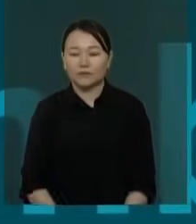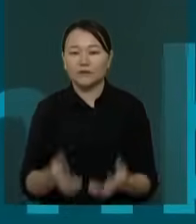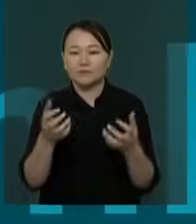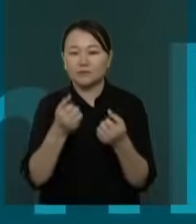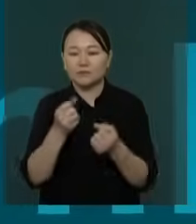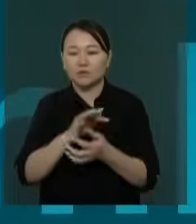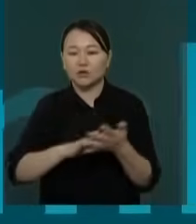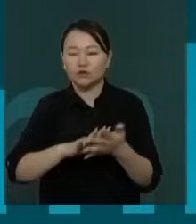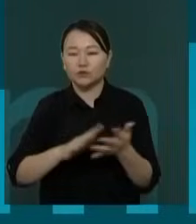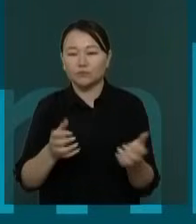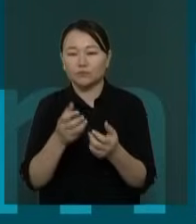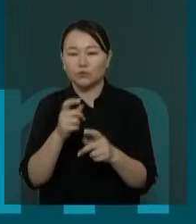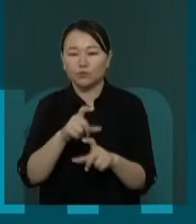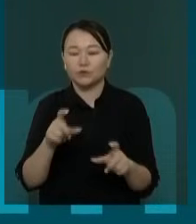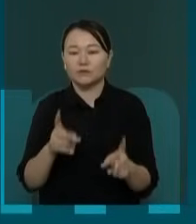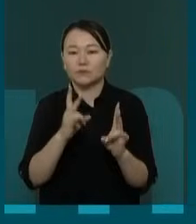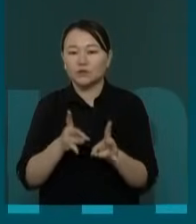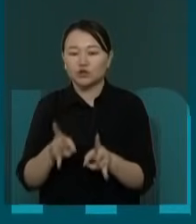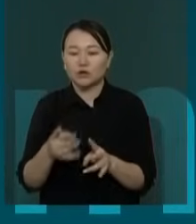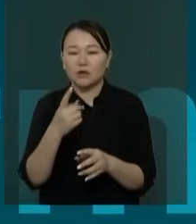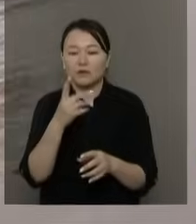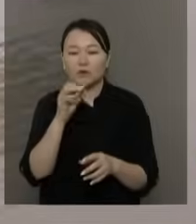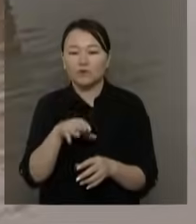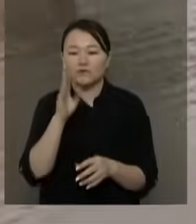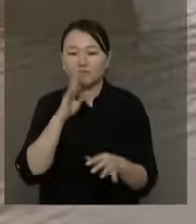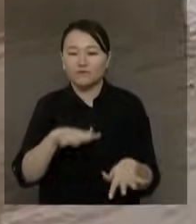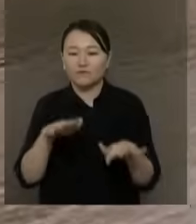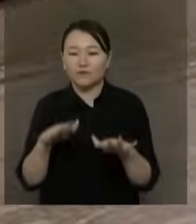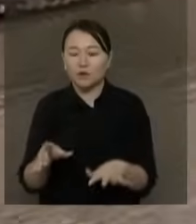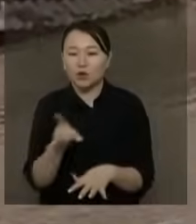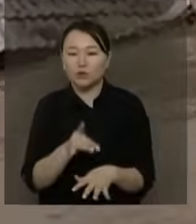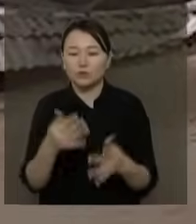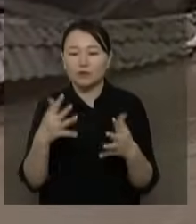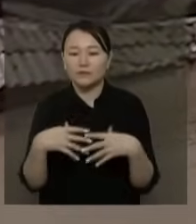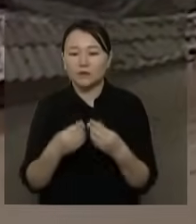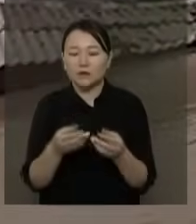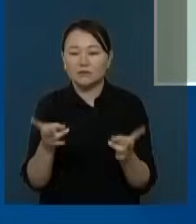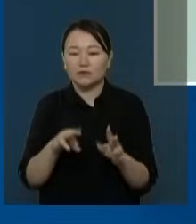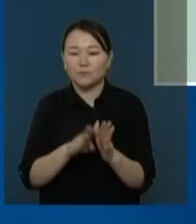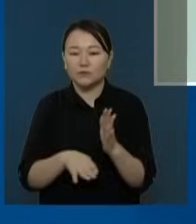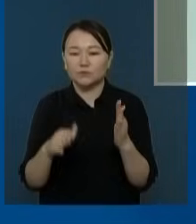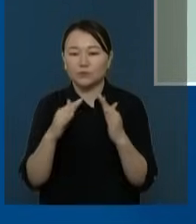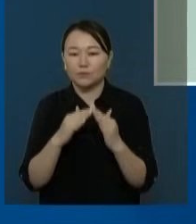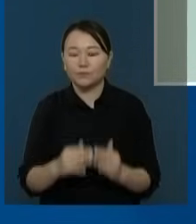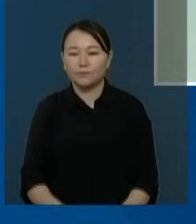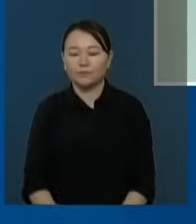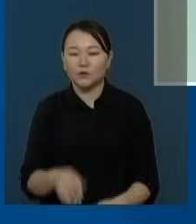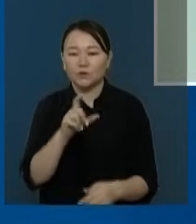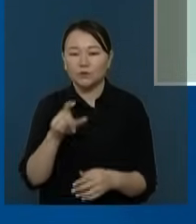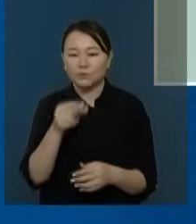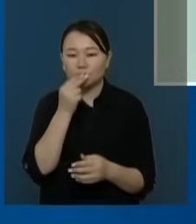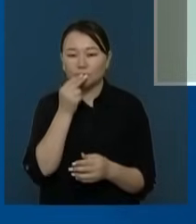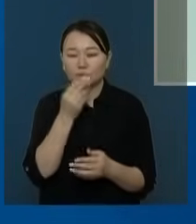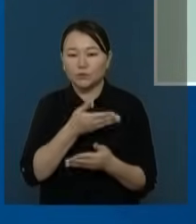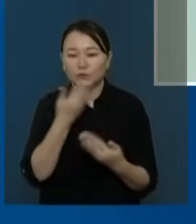Спасатели продолжают эвакуацию людей из пострадавших от наводнений районов. Сколько семей остались без крыш над головой? У людей продуктов